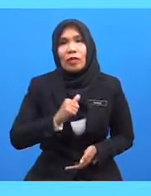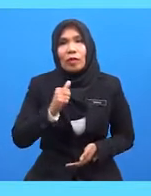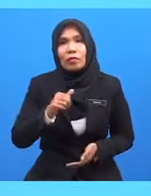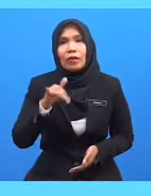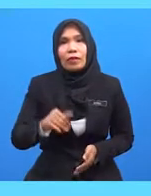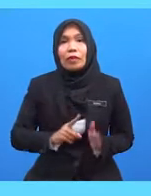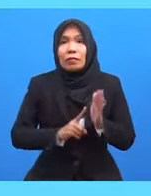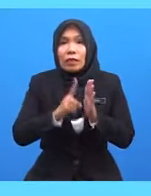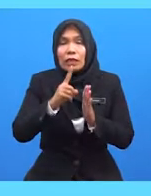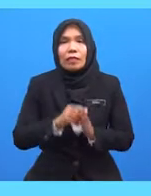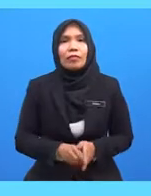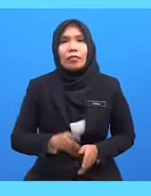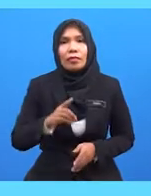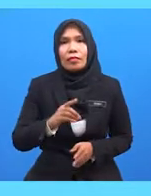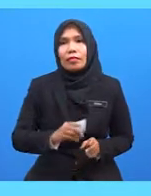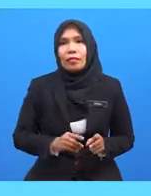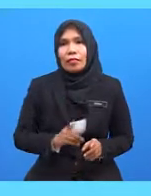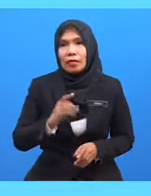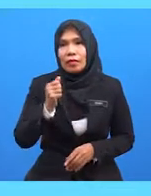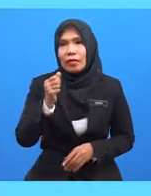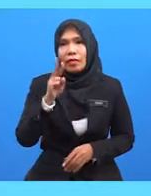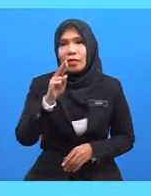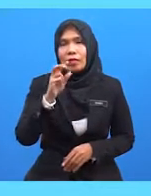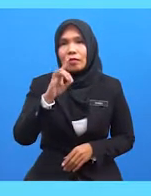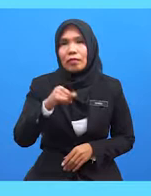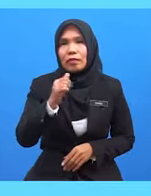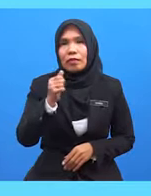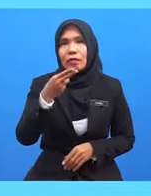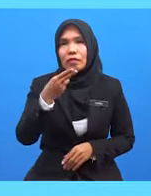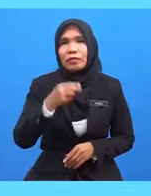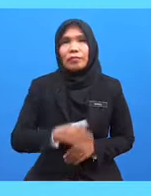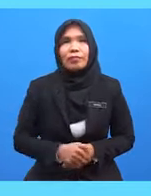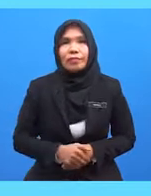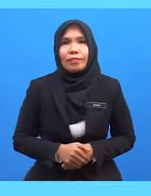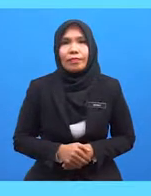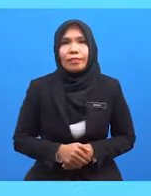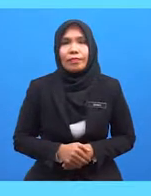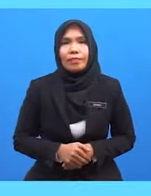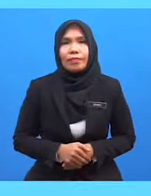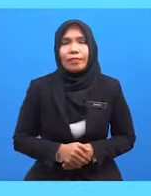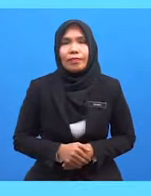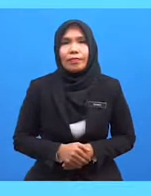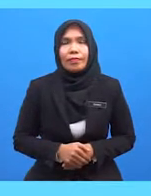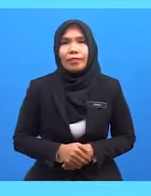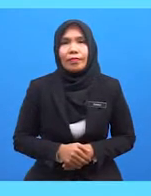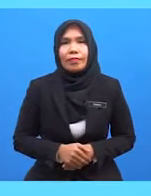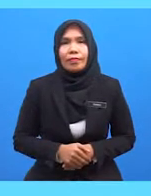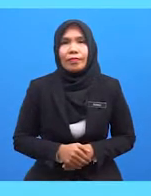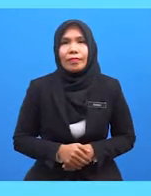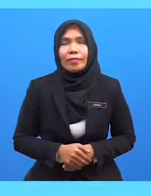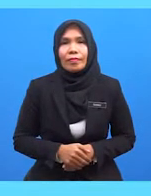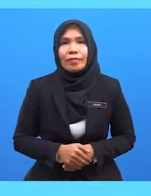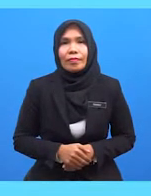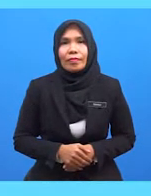Jawi. Bahasa Melayu juga menjadi alat penyampai seni dalam bidang kesusastraan. Pada